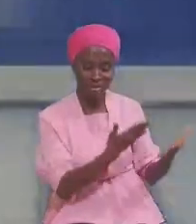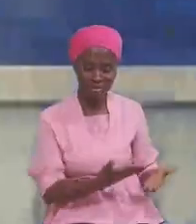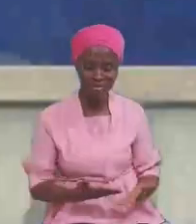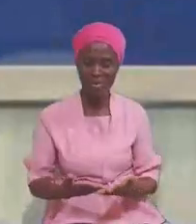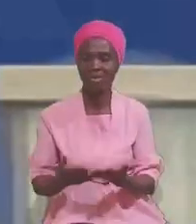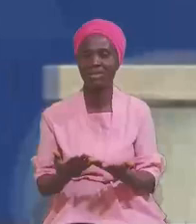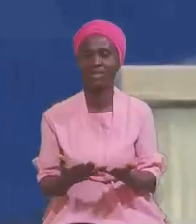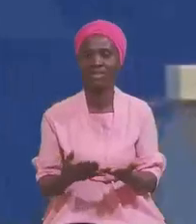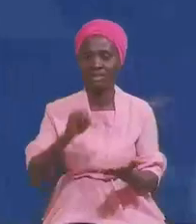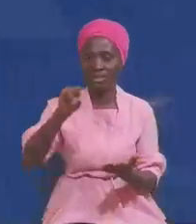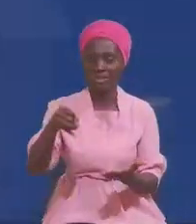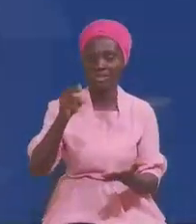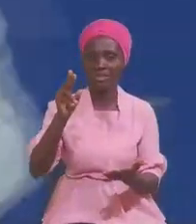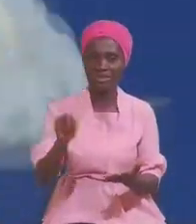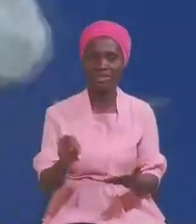on amène